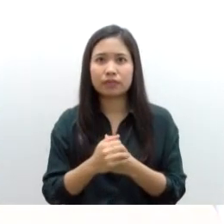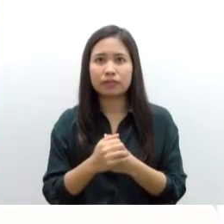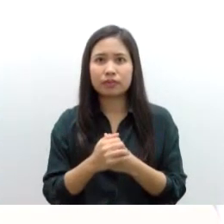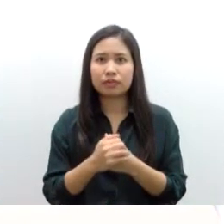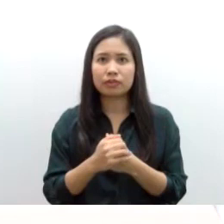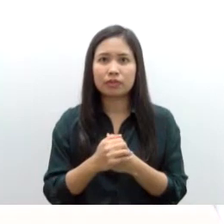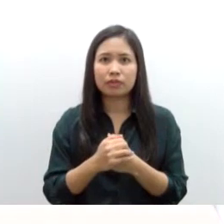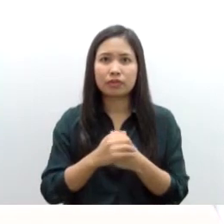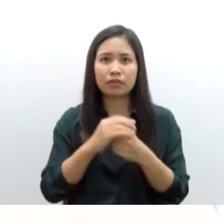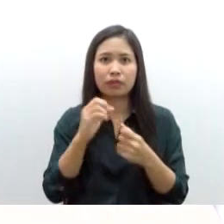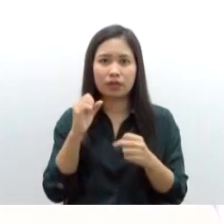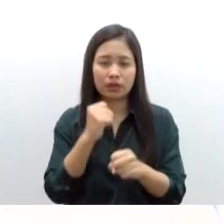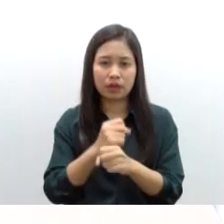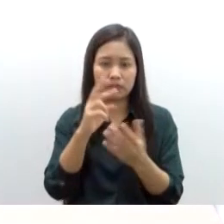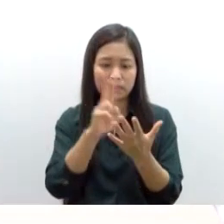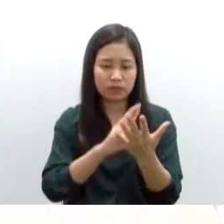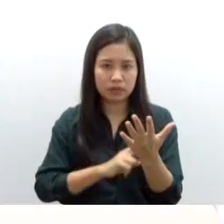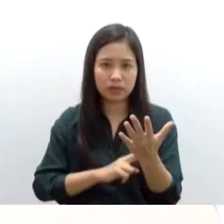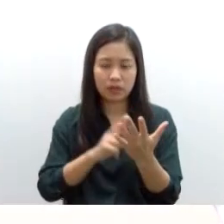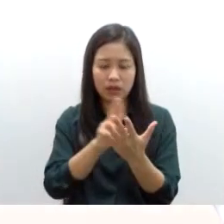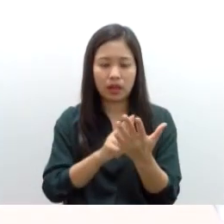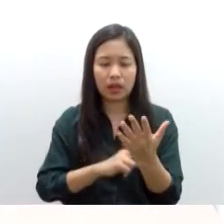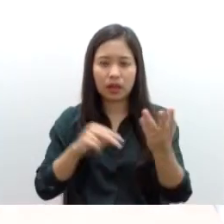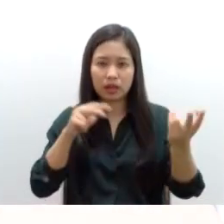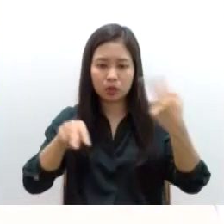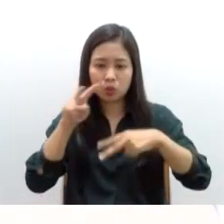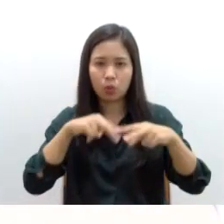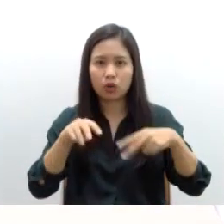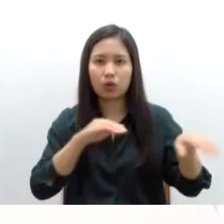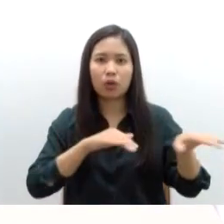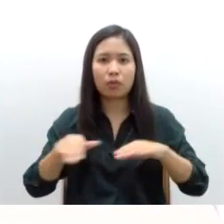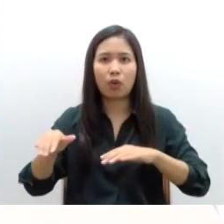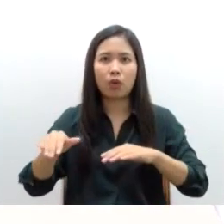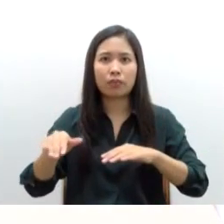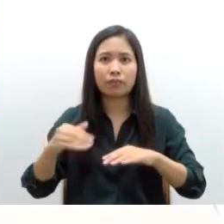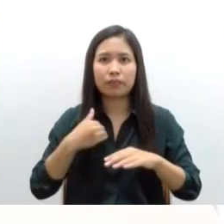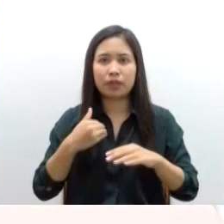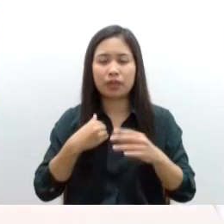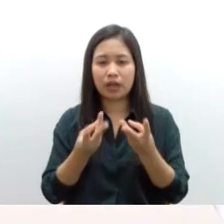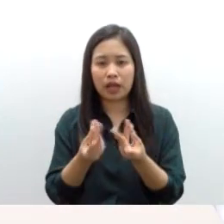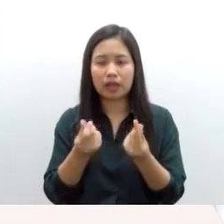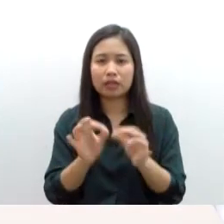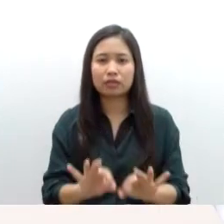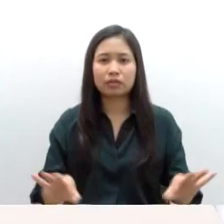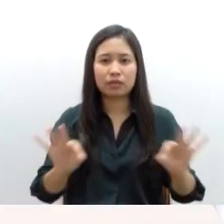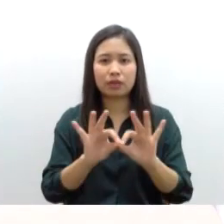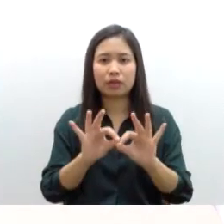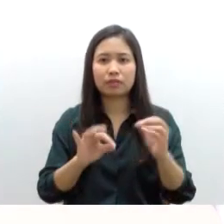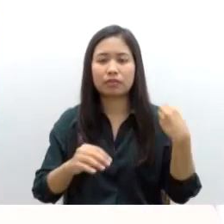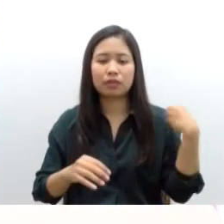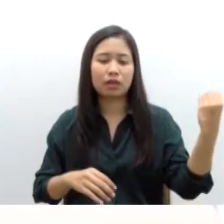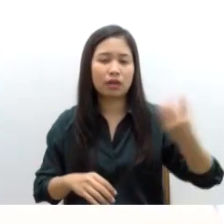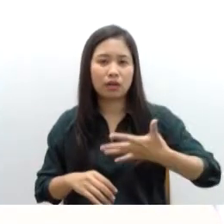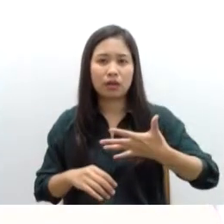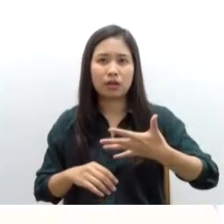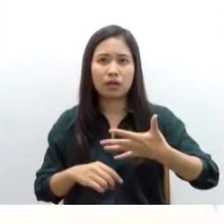งานการตรวจราชการนะครับเพื่อติดตามความพร้อมนะครับซึ่งจะมีรายละเอียดสำคัญอยู่5ประเด็นหลักนะครับ